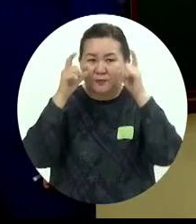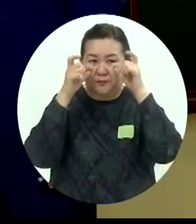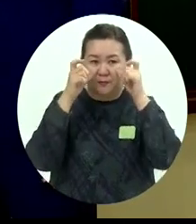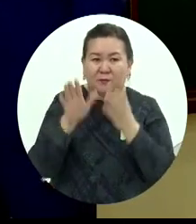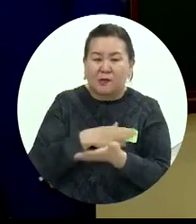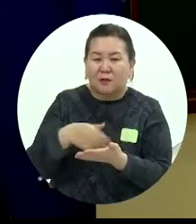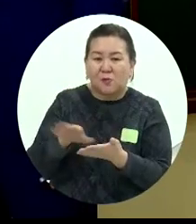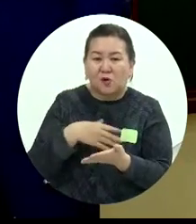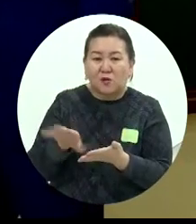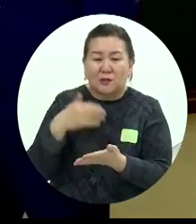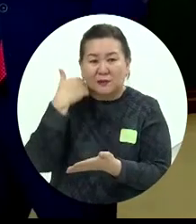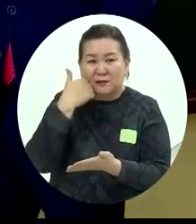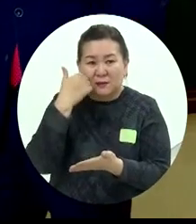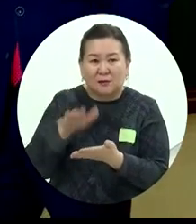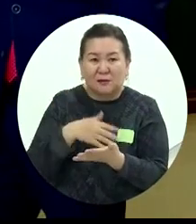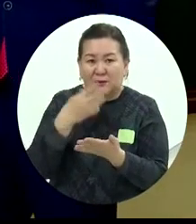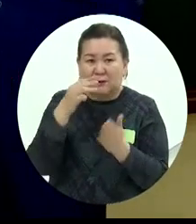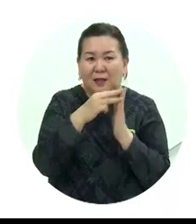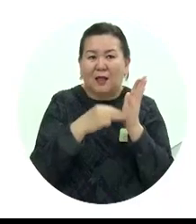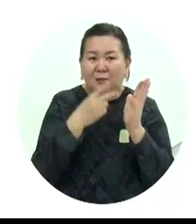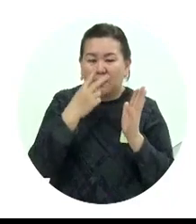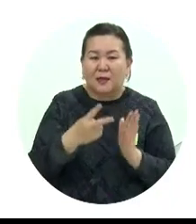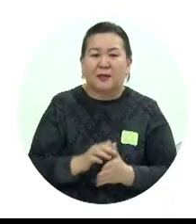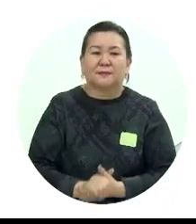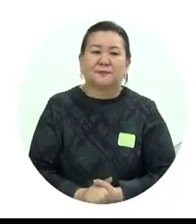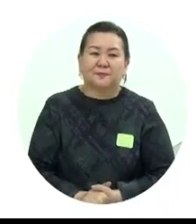ажиглан бохирдлын талаарх тайлбарлаарай.